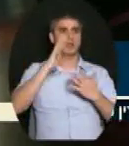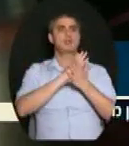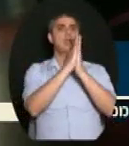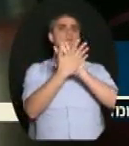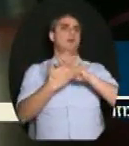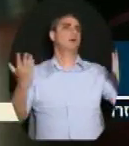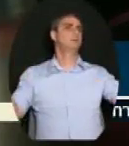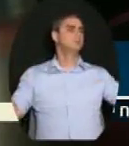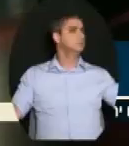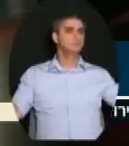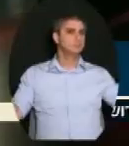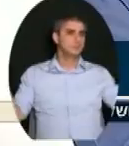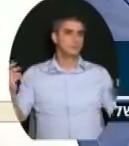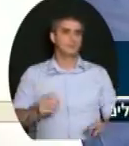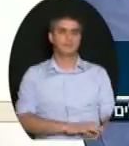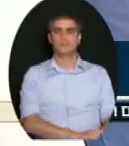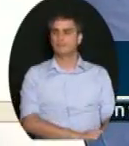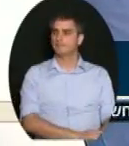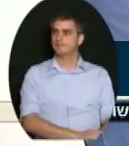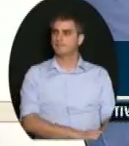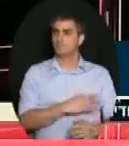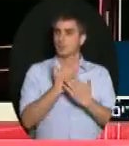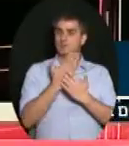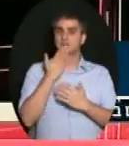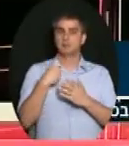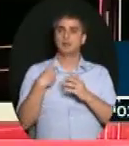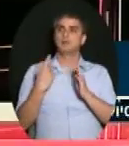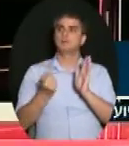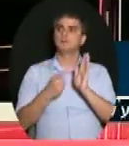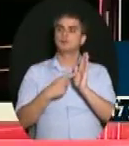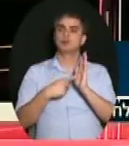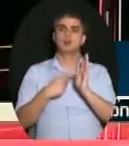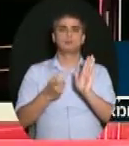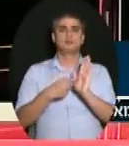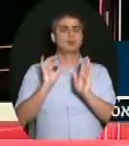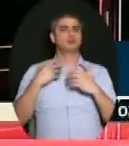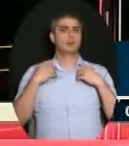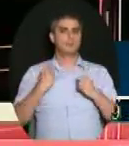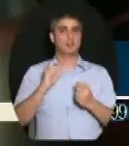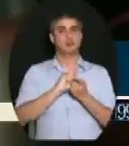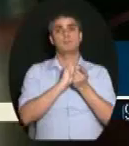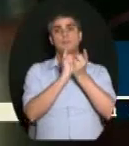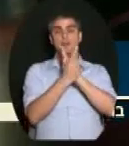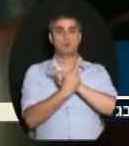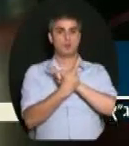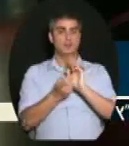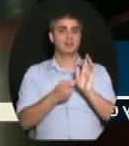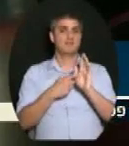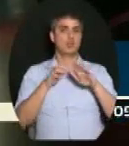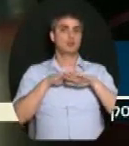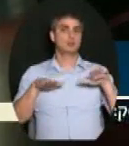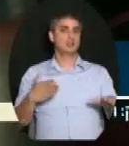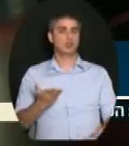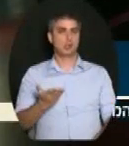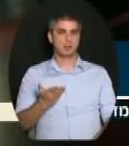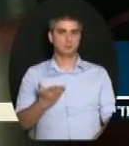לך בשביל זה, אבל הוא שילם לך. אתה יודע שישראל הציגה תביעות ביטחוניות כתחליף לתביעות